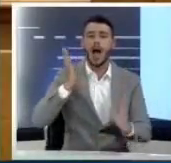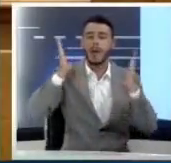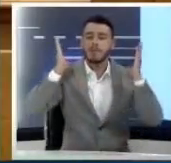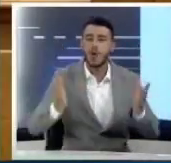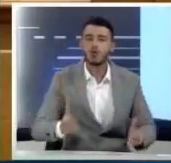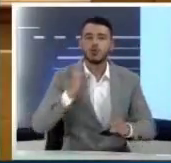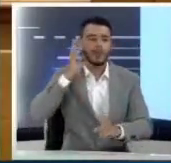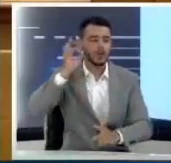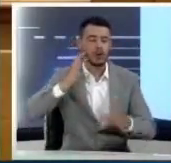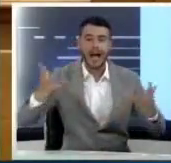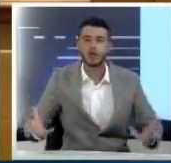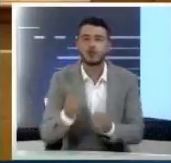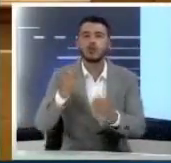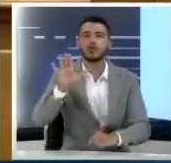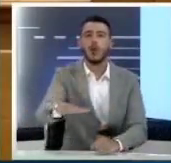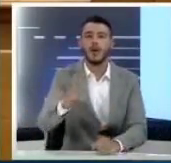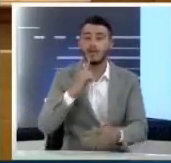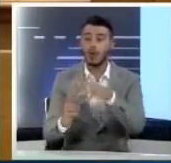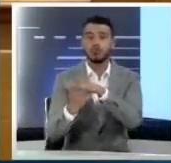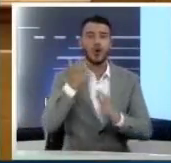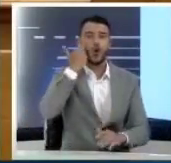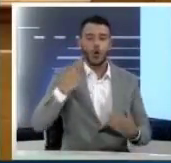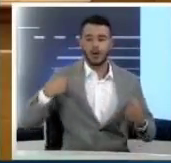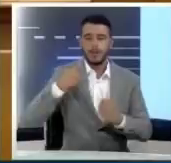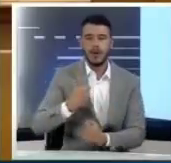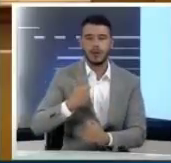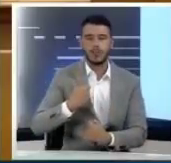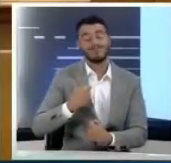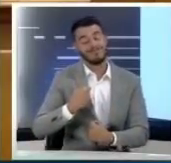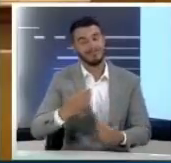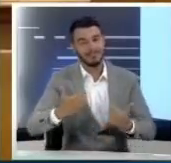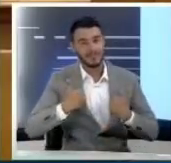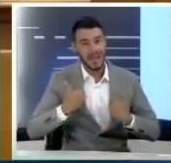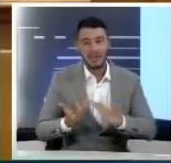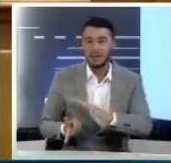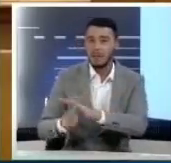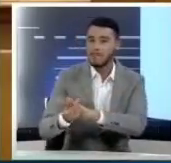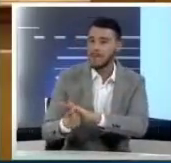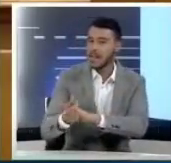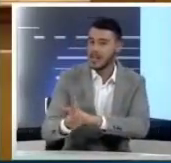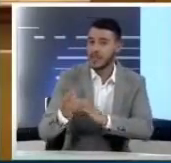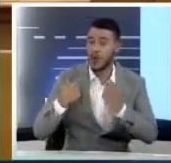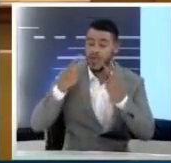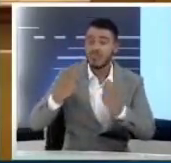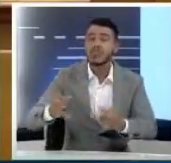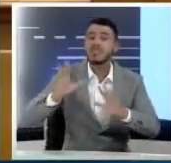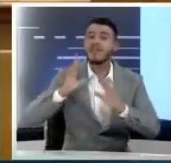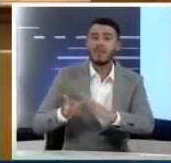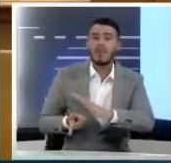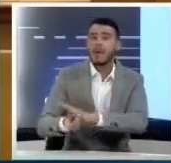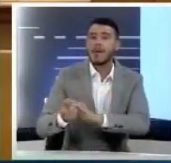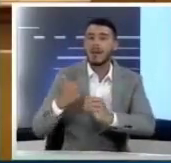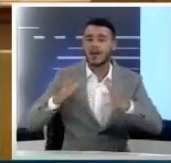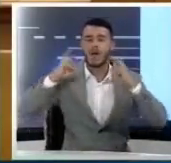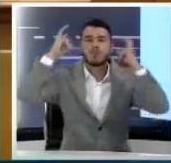μπορούσαμε. Εμείς στο μεταναστευτικό δεν βλέπουμε ορδές μεταναστών. Εμείς βλέπουμε το Χασάν, βλέπουμε